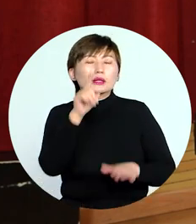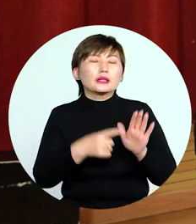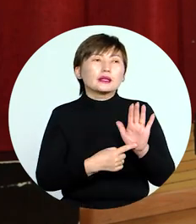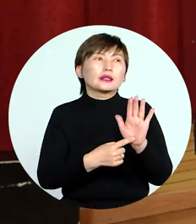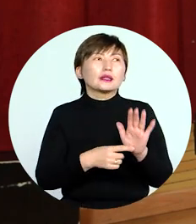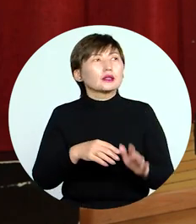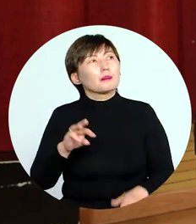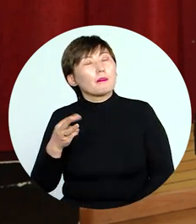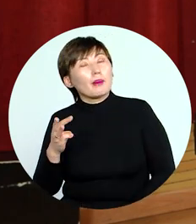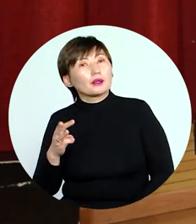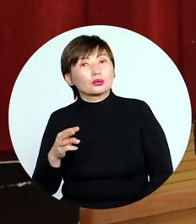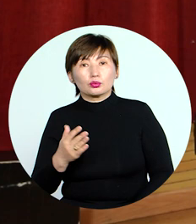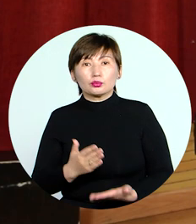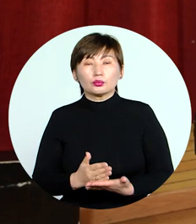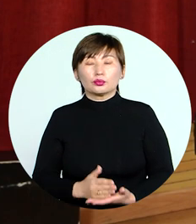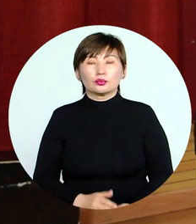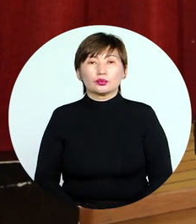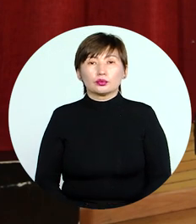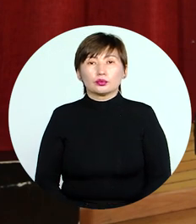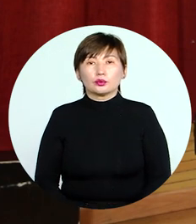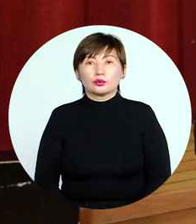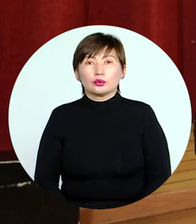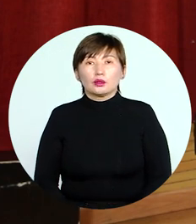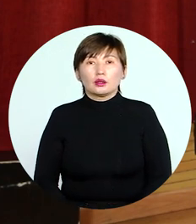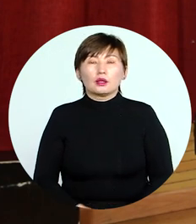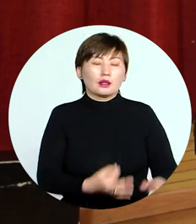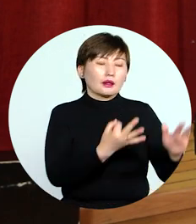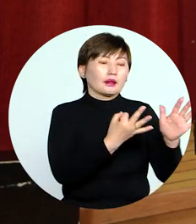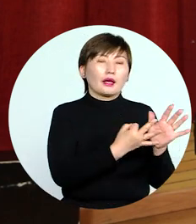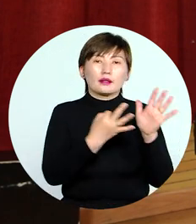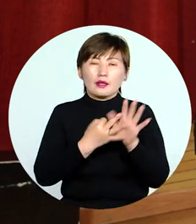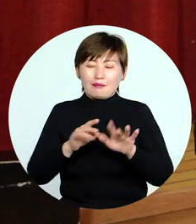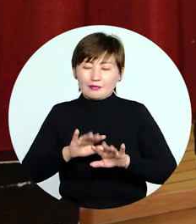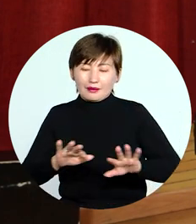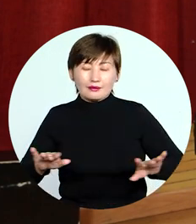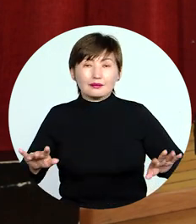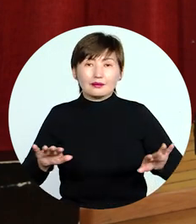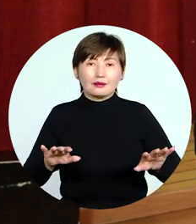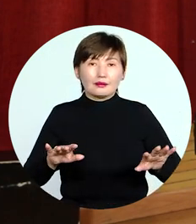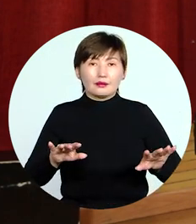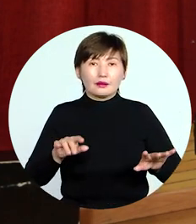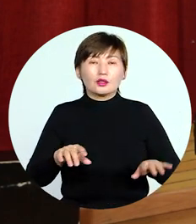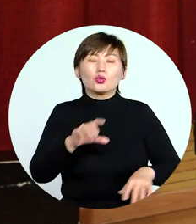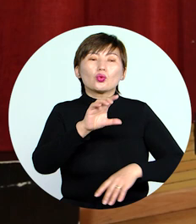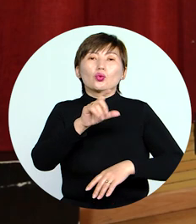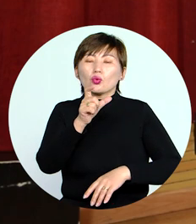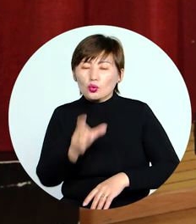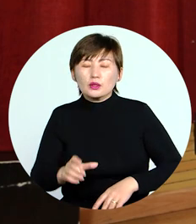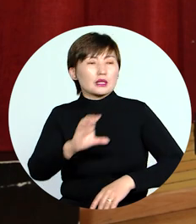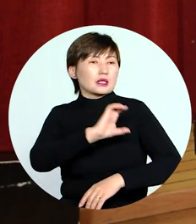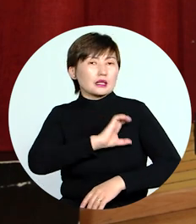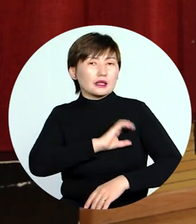вэ да гэж бас бодчихж магадгүй. Тэгэхээр энэ одоо 88 даралттай энэ хөгжмийн зэмсгээр одоо хүний сэтгэлийн,